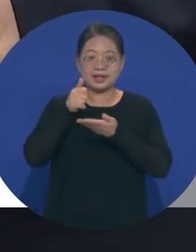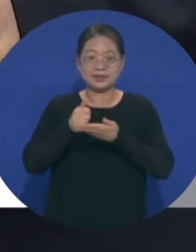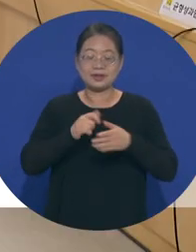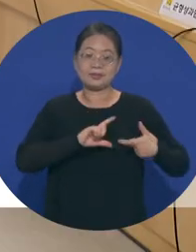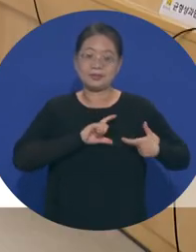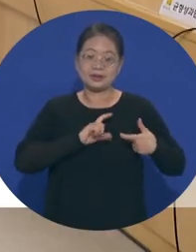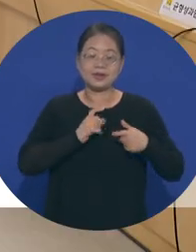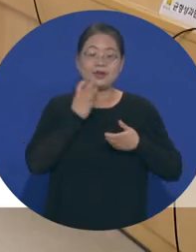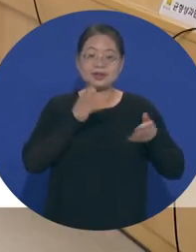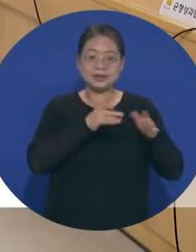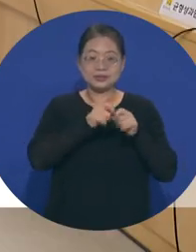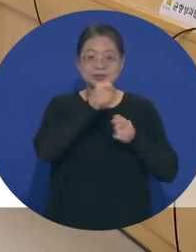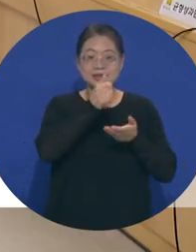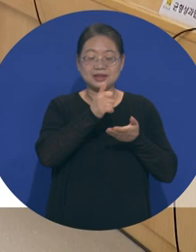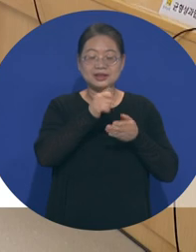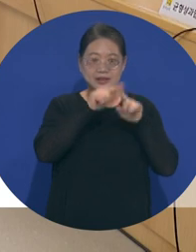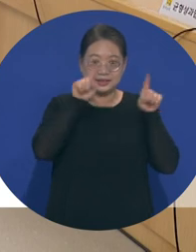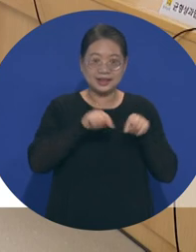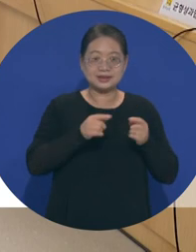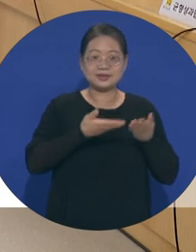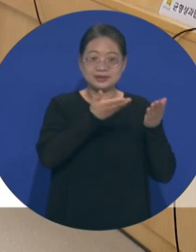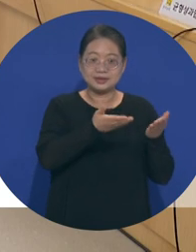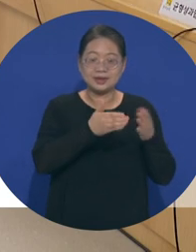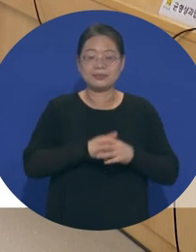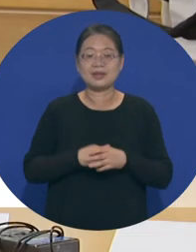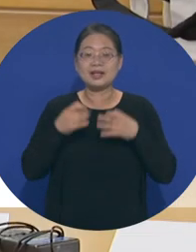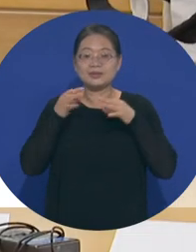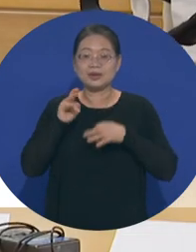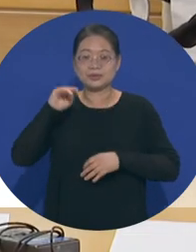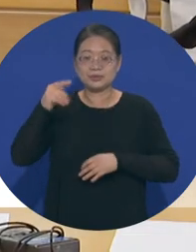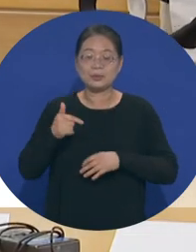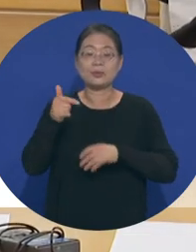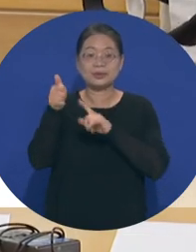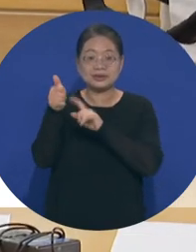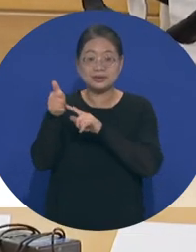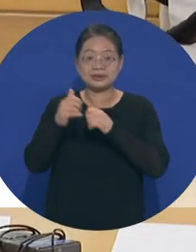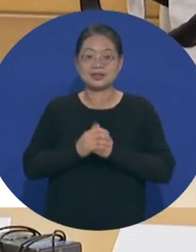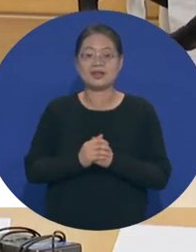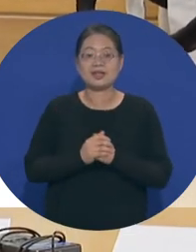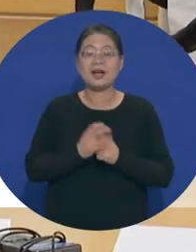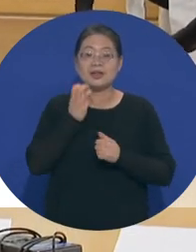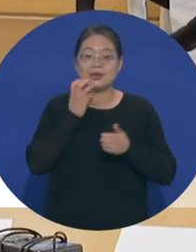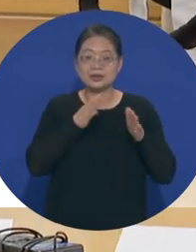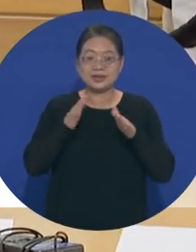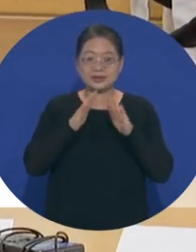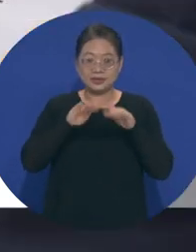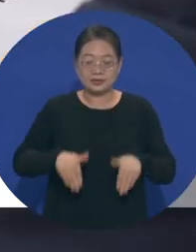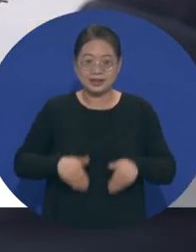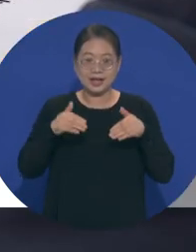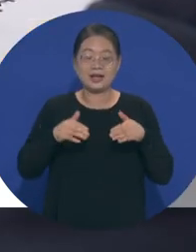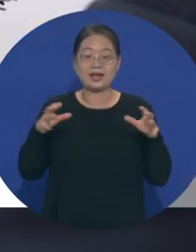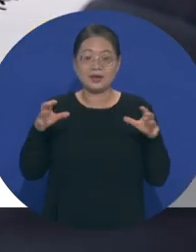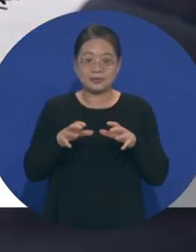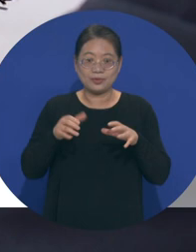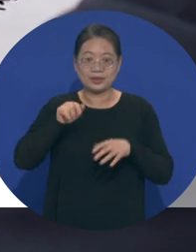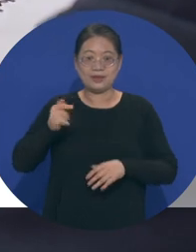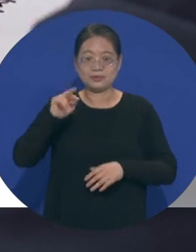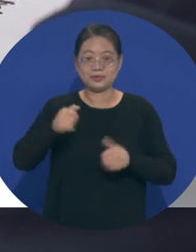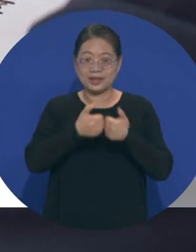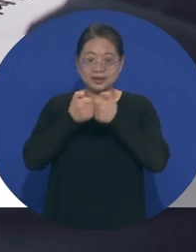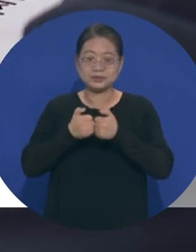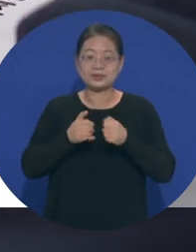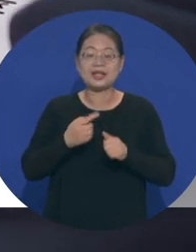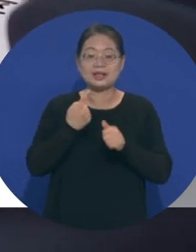전달했습니다 이어 김영록 지사는 명예 경기도지사 주제에 경기 전남 합동 간부 회의를 열고 경기 전남